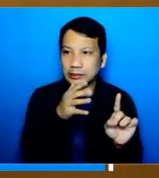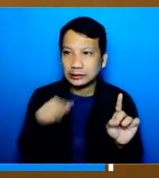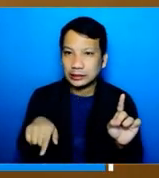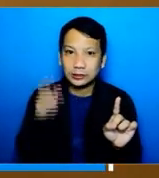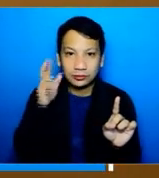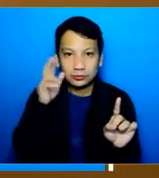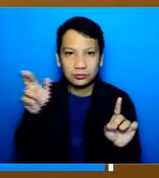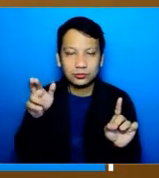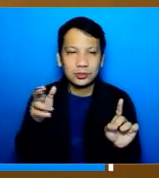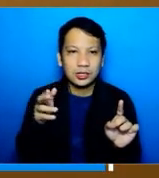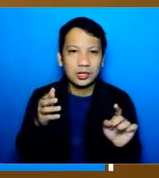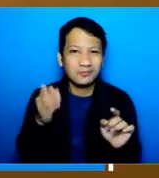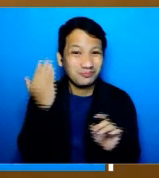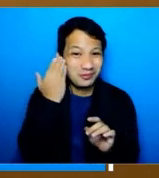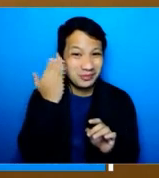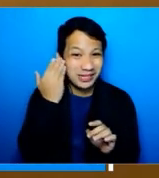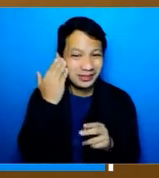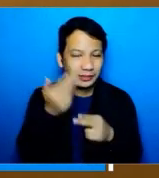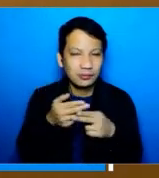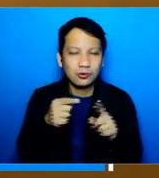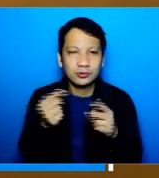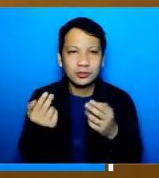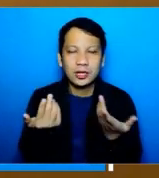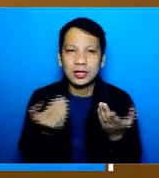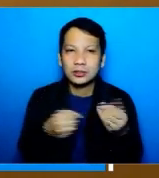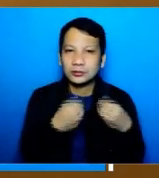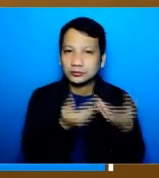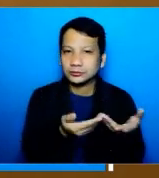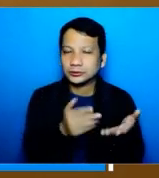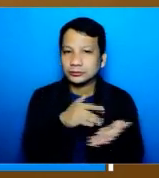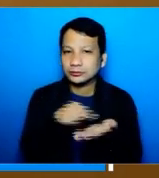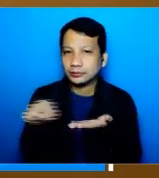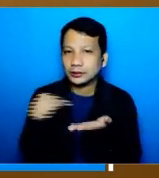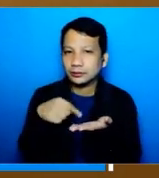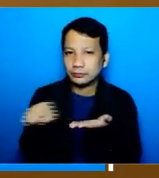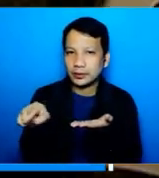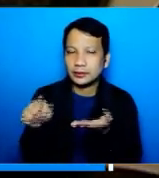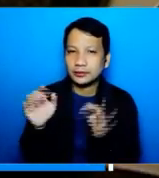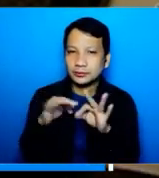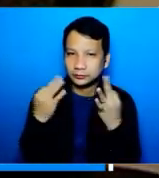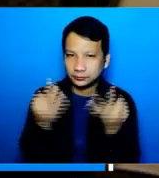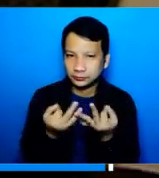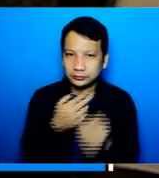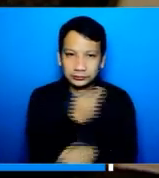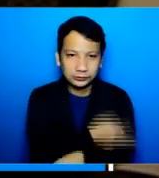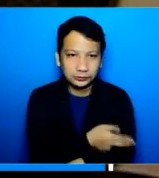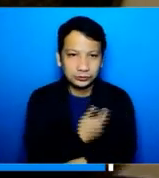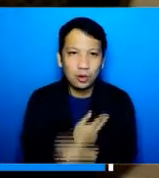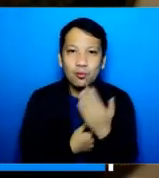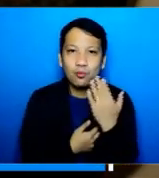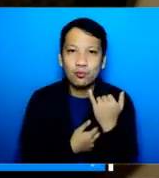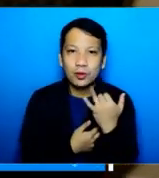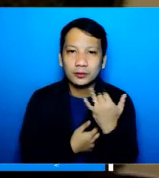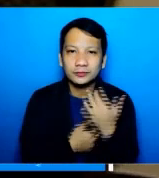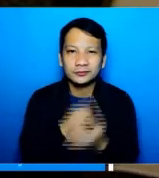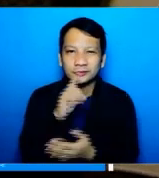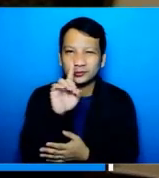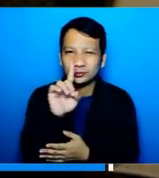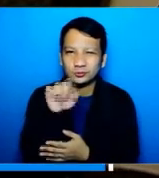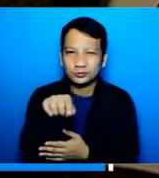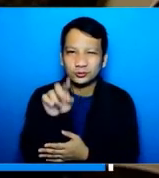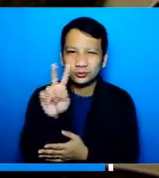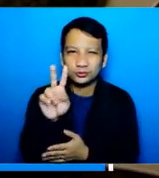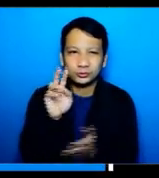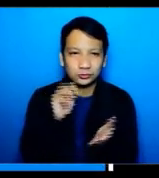ang nakalipas pero hanggang ngayon, nagbabayad pa rin ng kanilang pamilya sa ospital. Umabot kasi sa 1.2 million